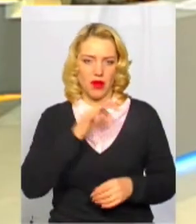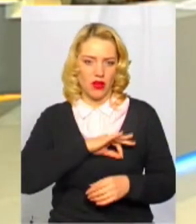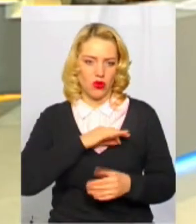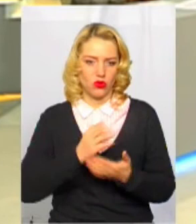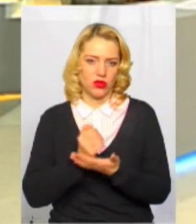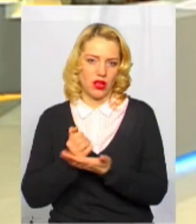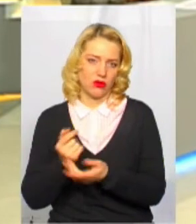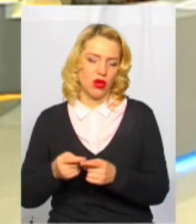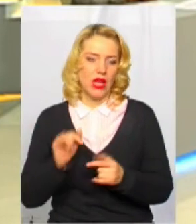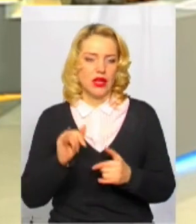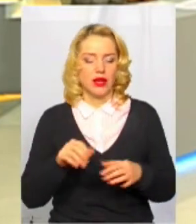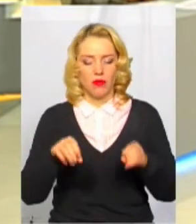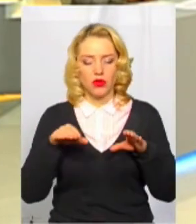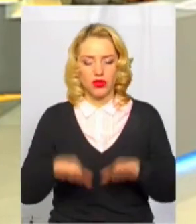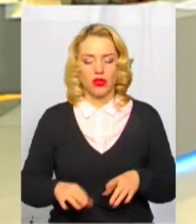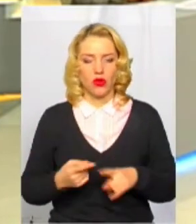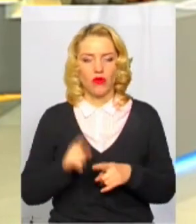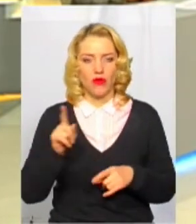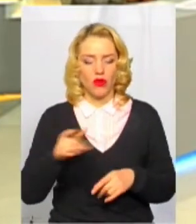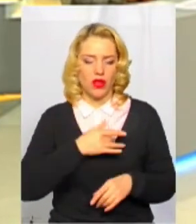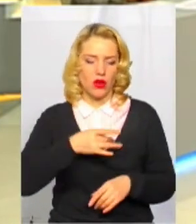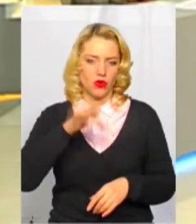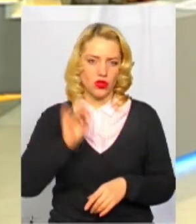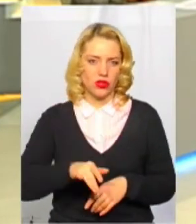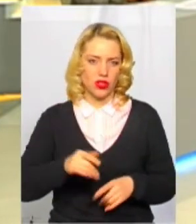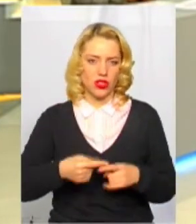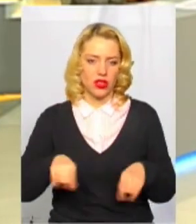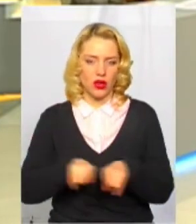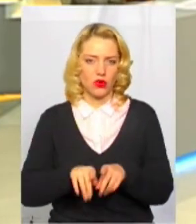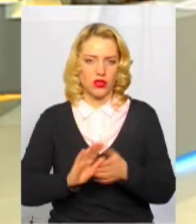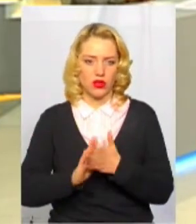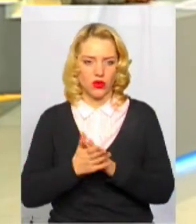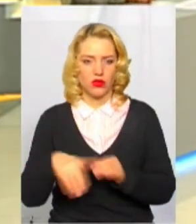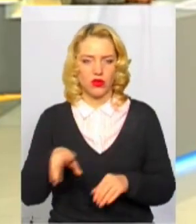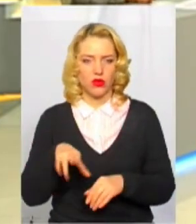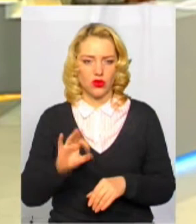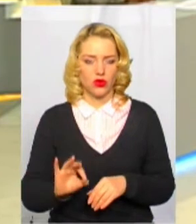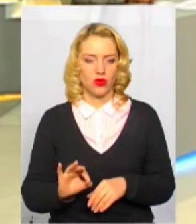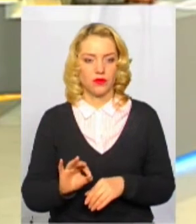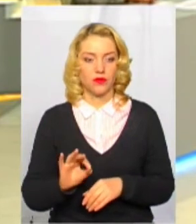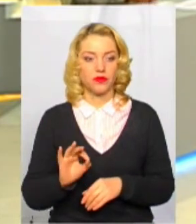набрала чинності в минулому році, вона досить ужорсточила дану ситуацію щодо